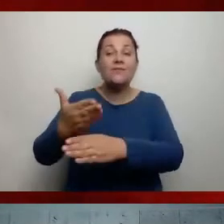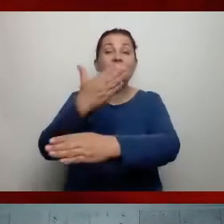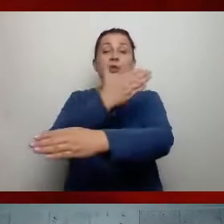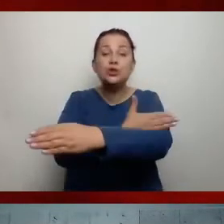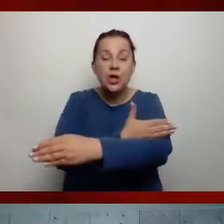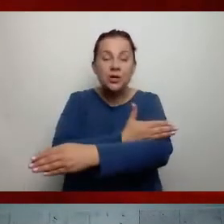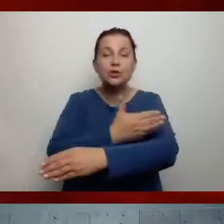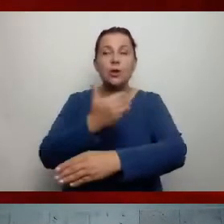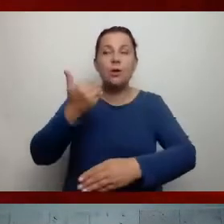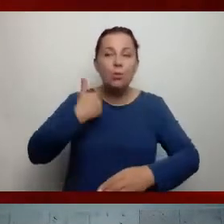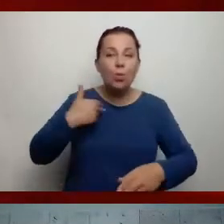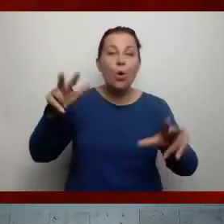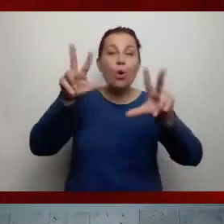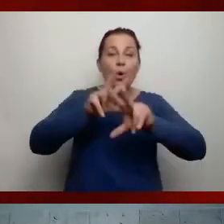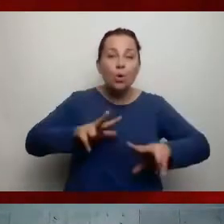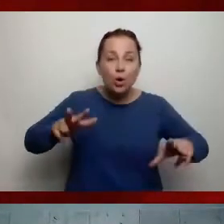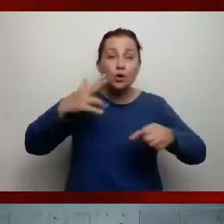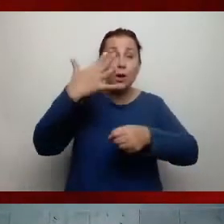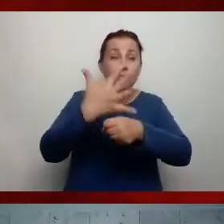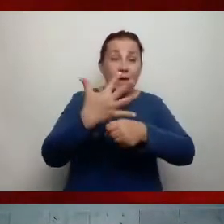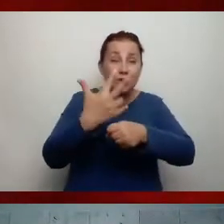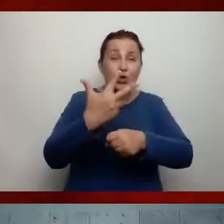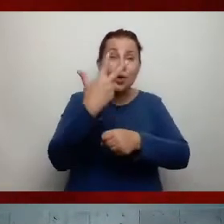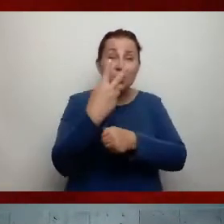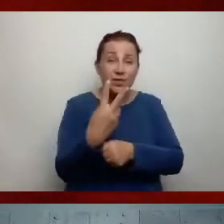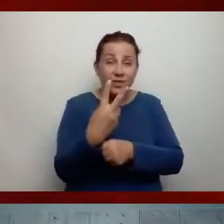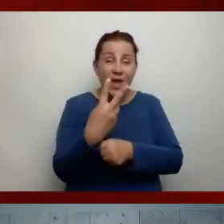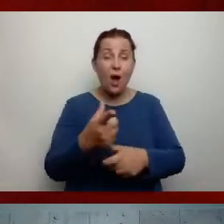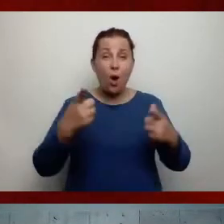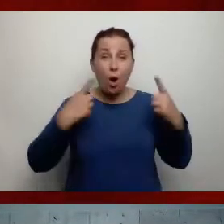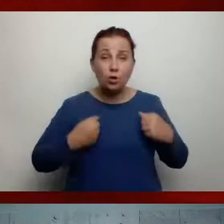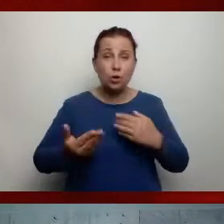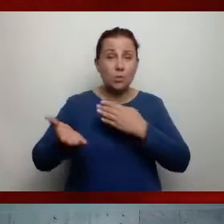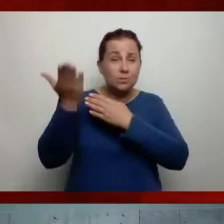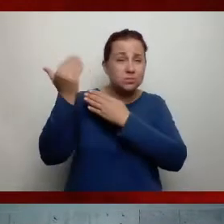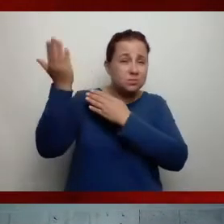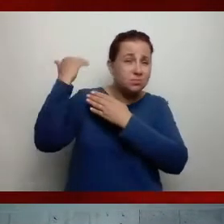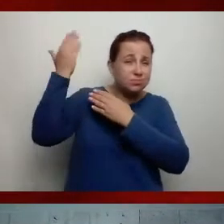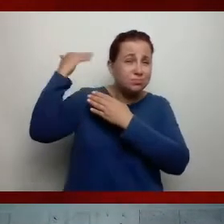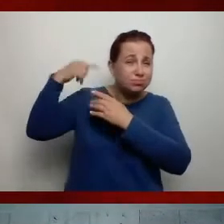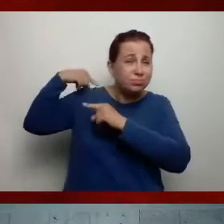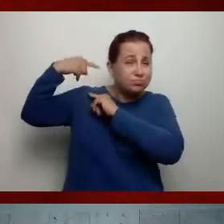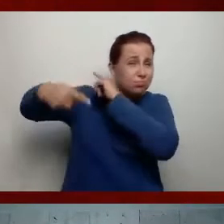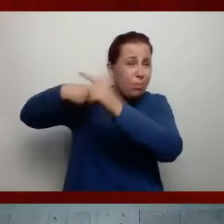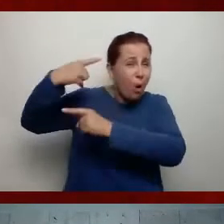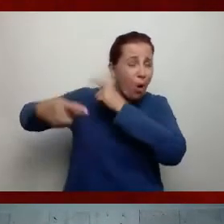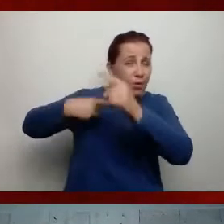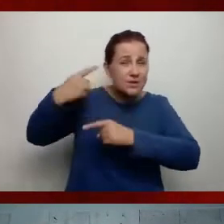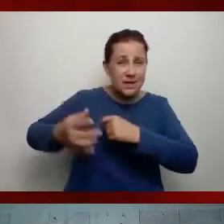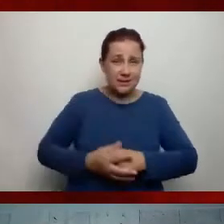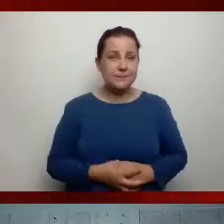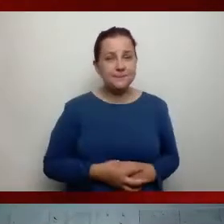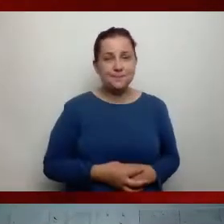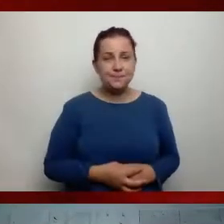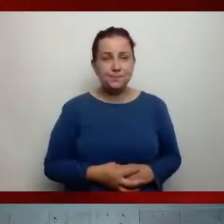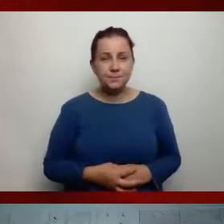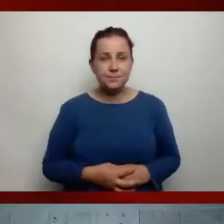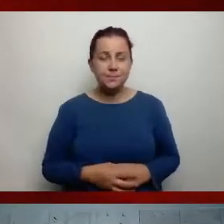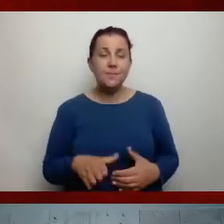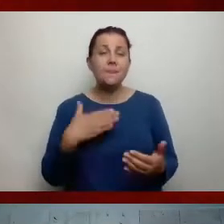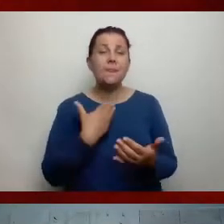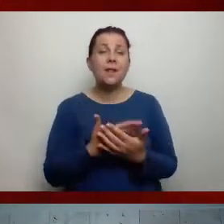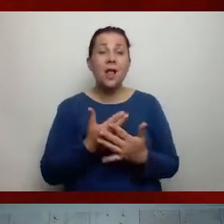przyjmowano, to była jakby elita szlachty. Więc Witkacy, jak Sowieci wkroczyli,